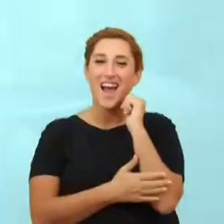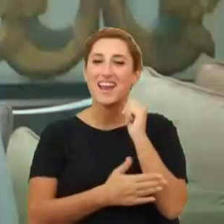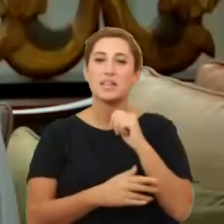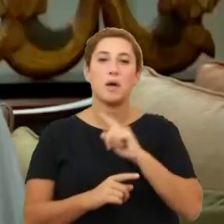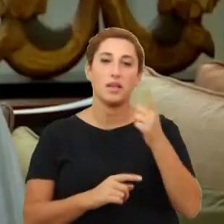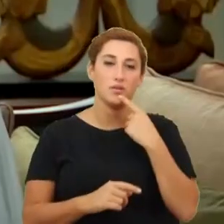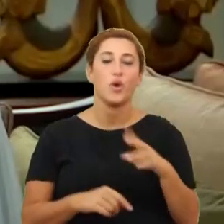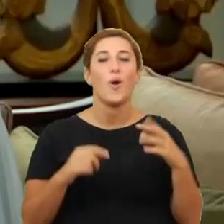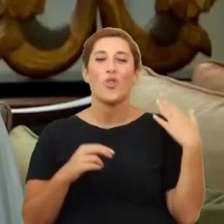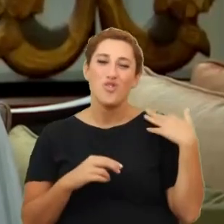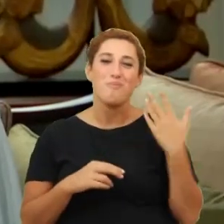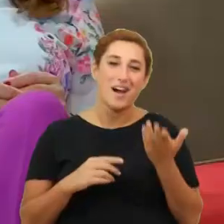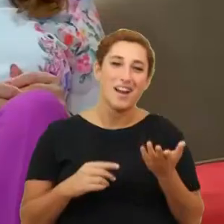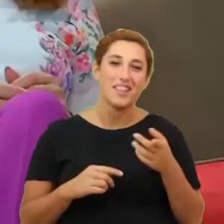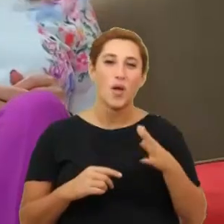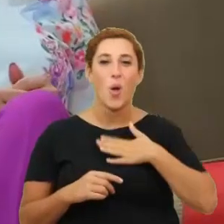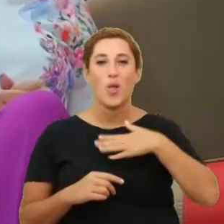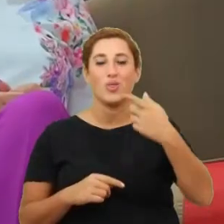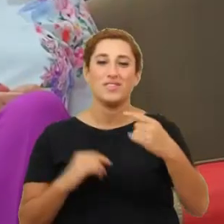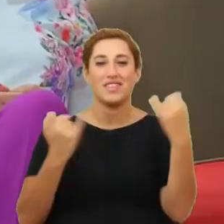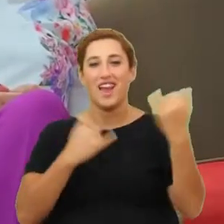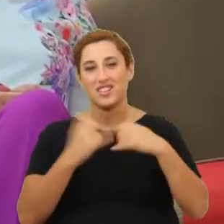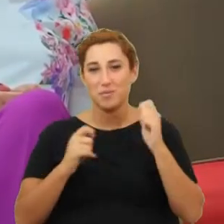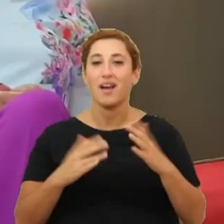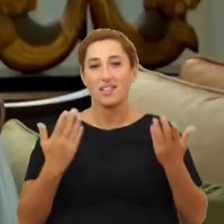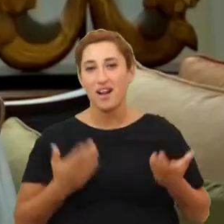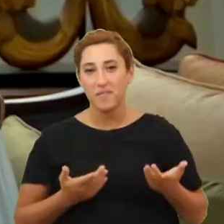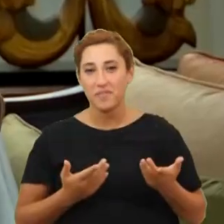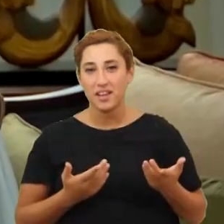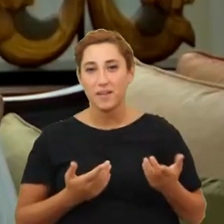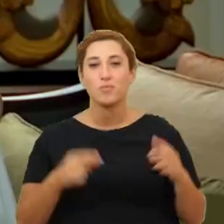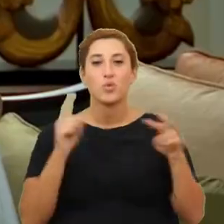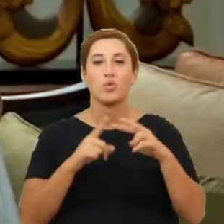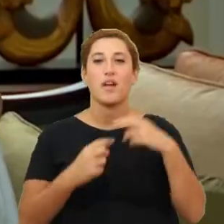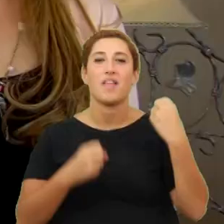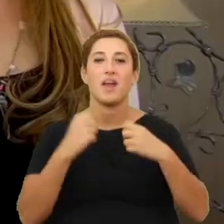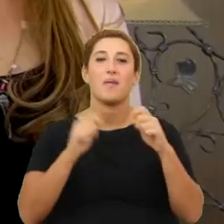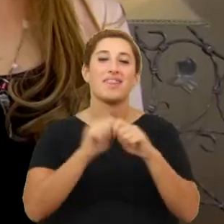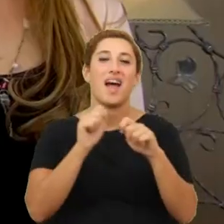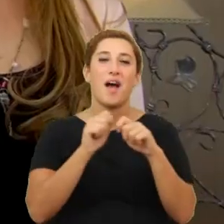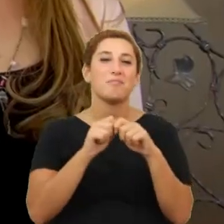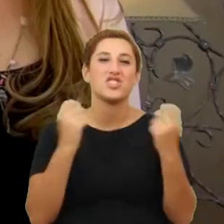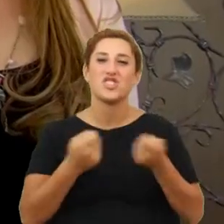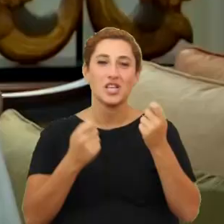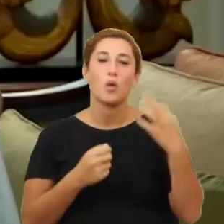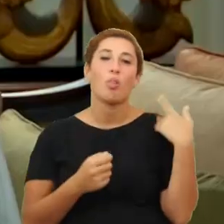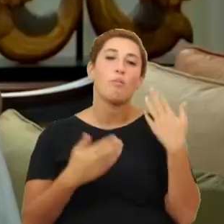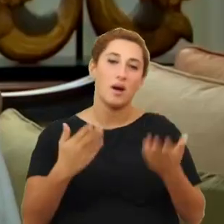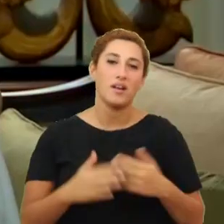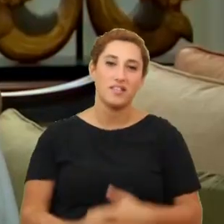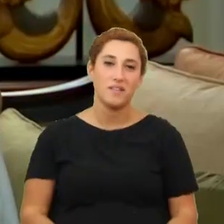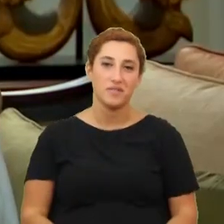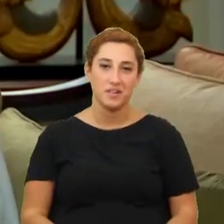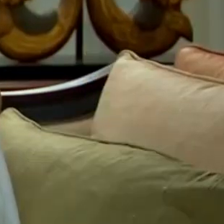reddediyor. Numaradan önünüzde tartıştık. Hatta Nurhan'ın arabayı tamir etmeye çalışması da numaradandı.